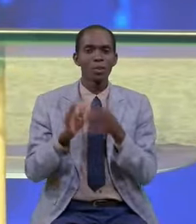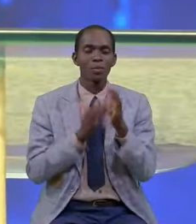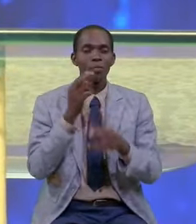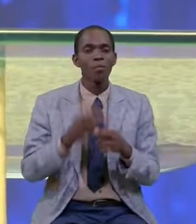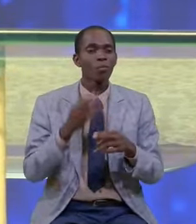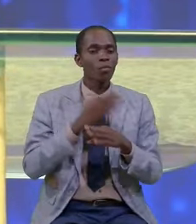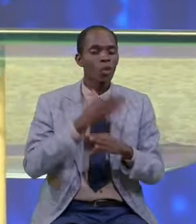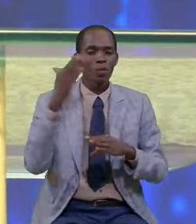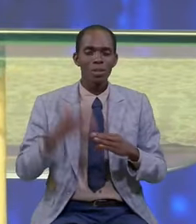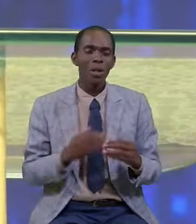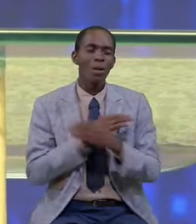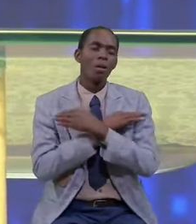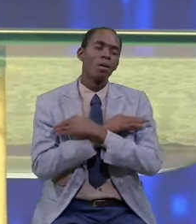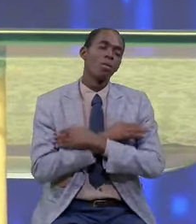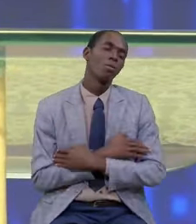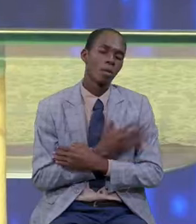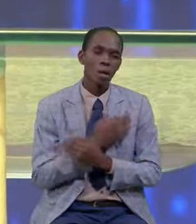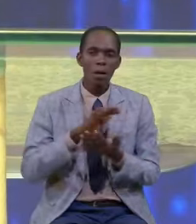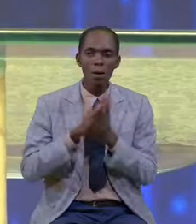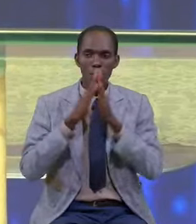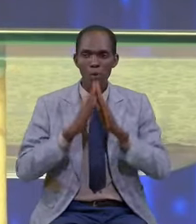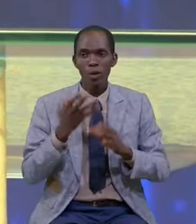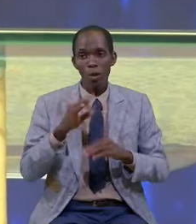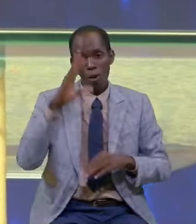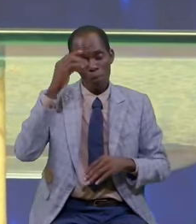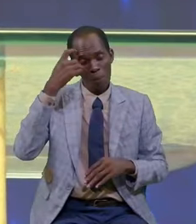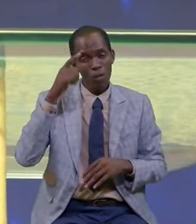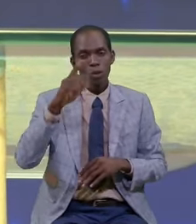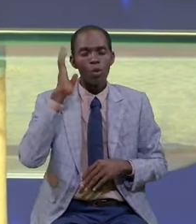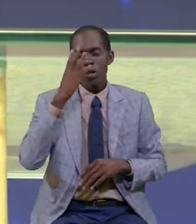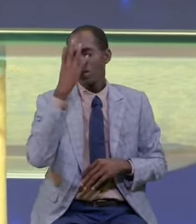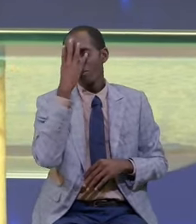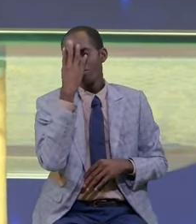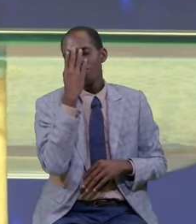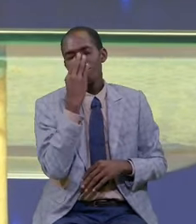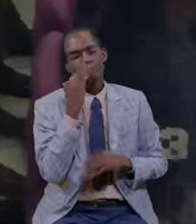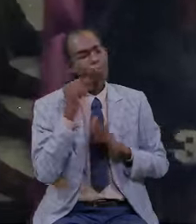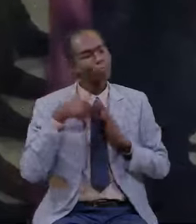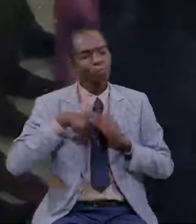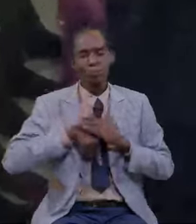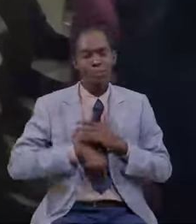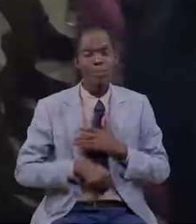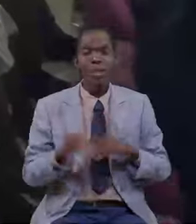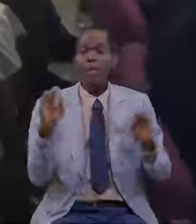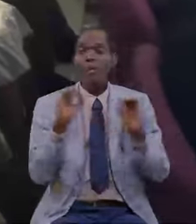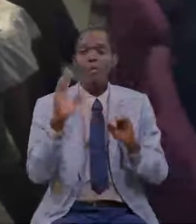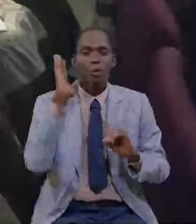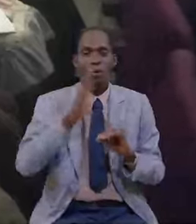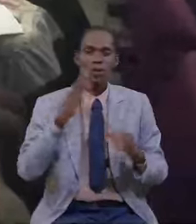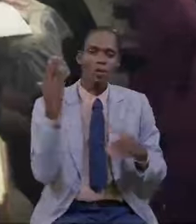Le repos et la paix du cœur pour vous. Vous allez bien dormir comme un loir. Rien ne dérangera votre